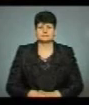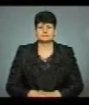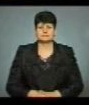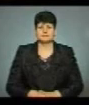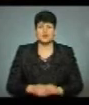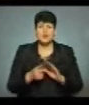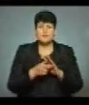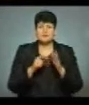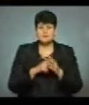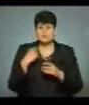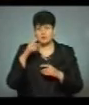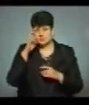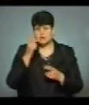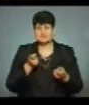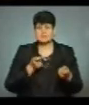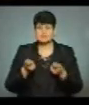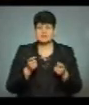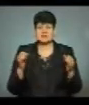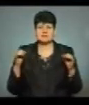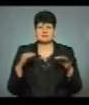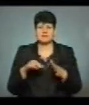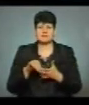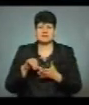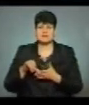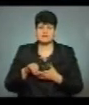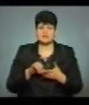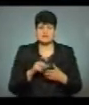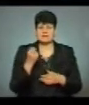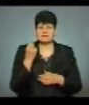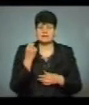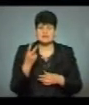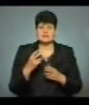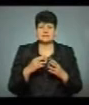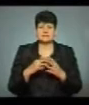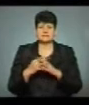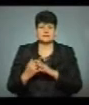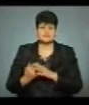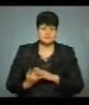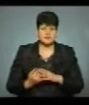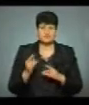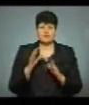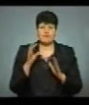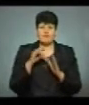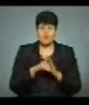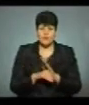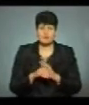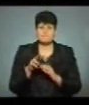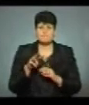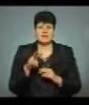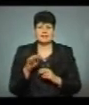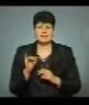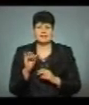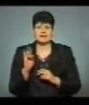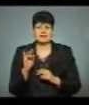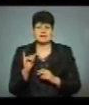У приміщенні облдержадміністрації зібралися представники 12 населених пунктів, що входять до складу Млиновецької